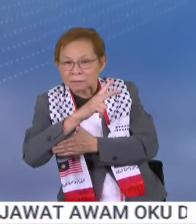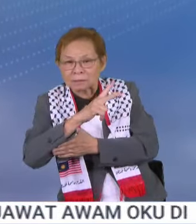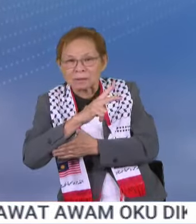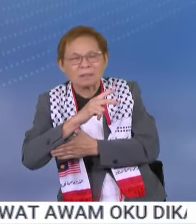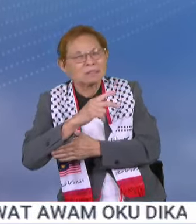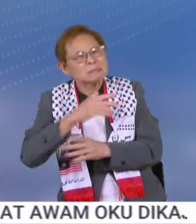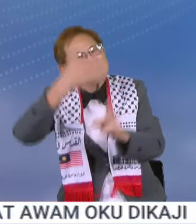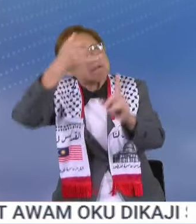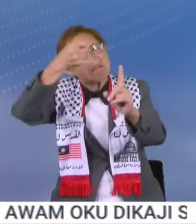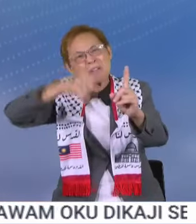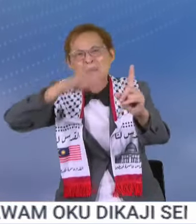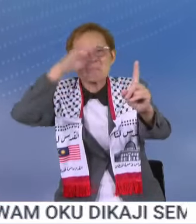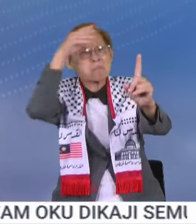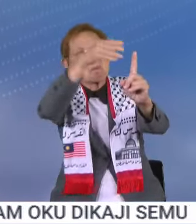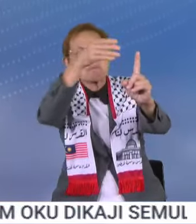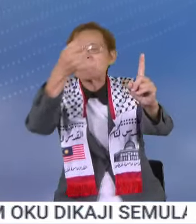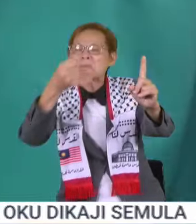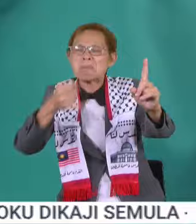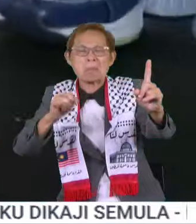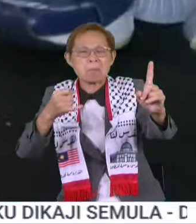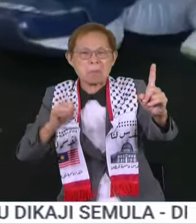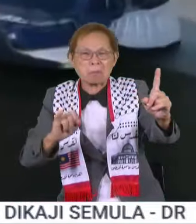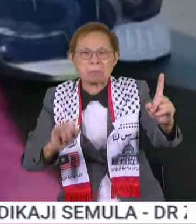tidak mencapai sasaran.